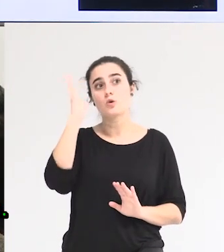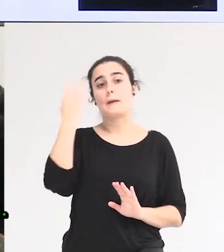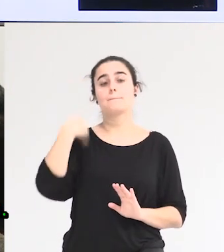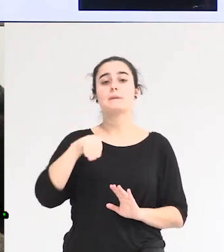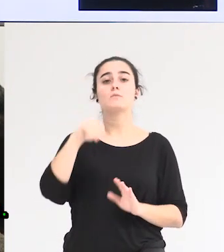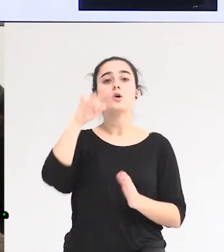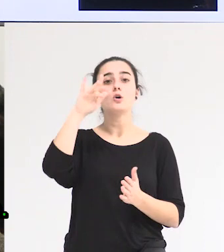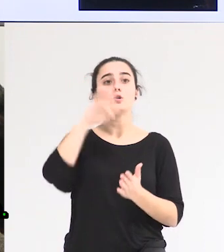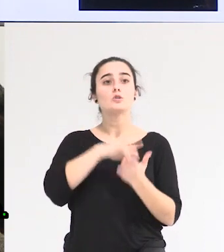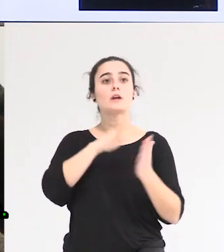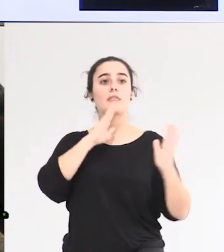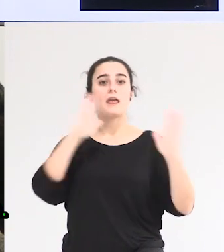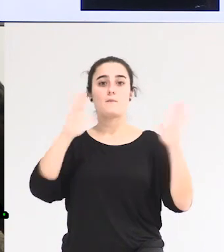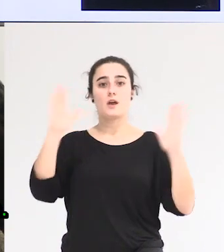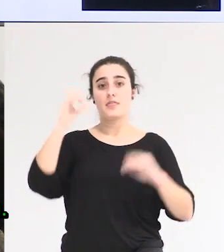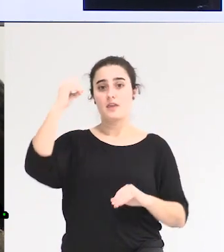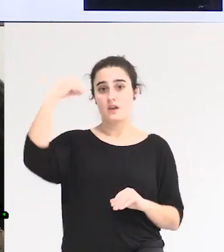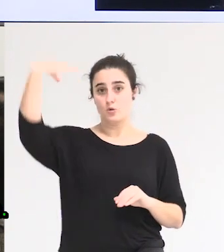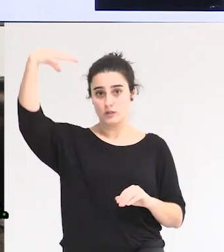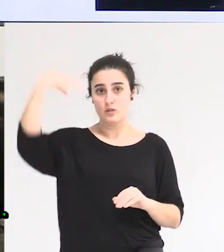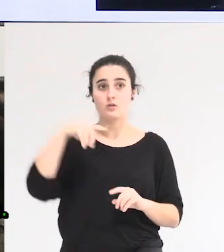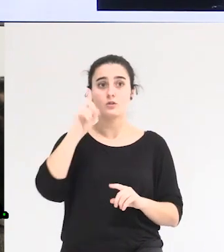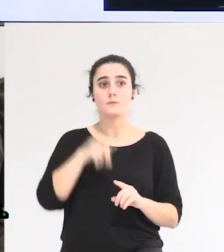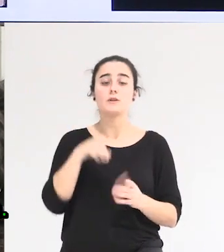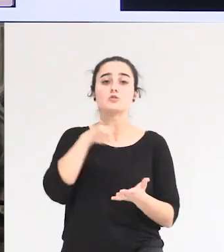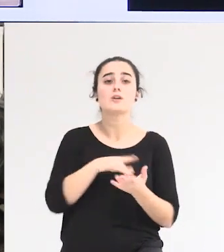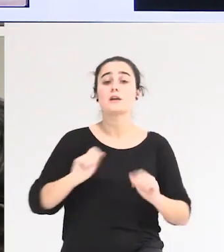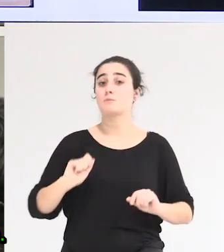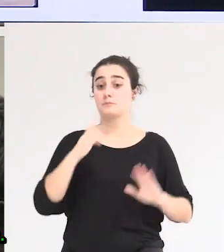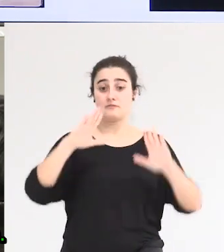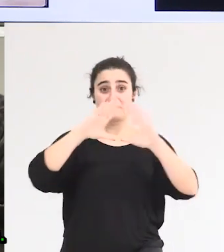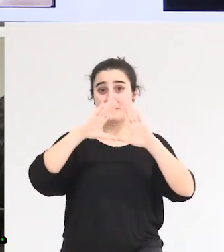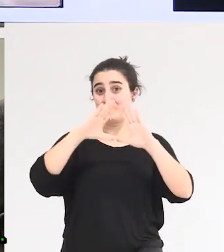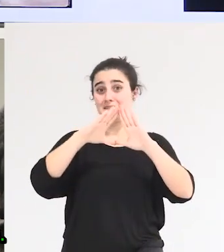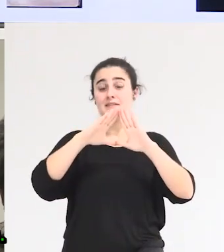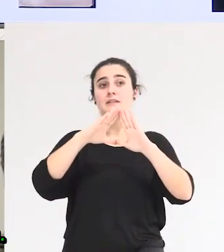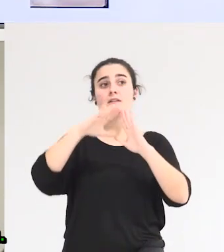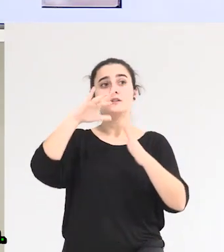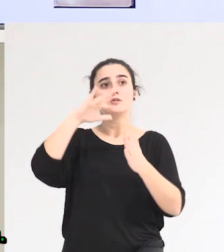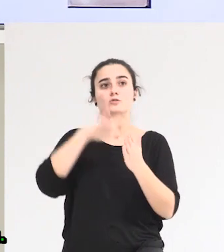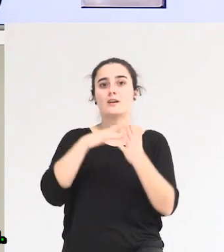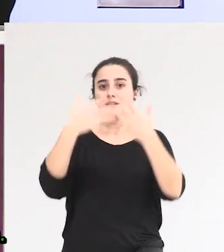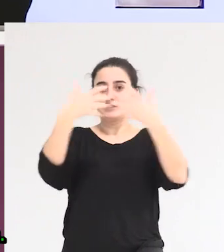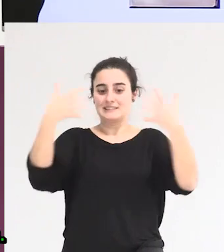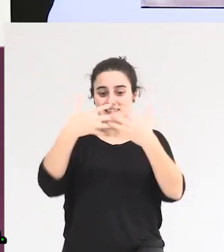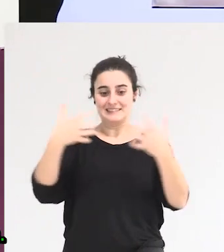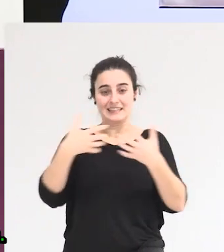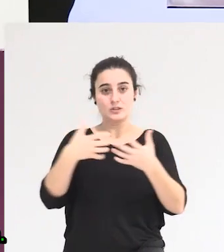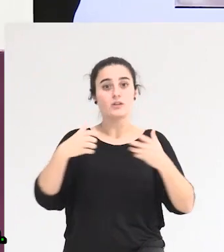Ilustrazio garaiko emakume bat izan zen, batzuek diote lehenengo feminista, ezta? Edo lehenengo testu